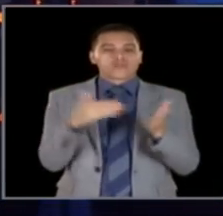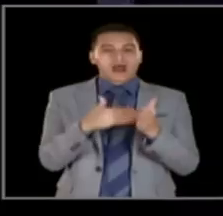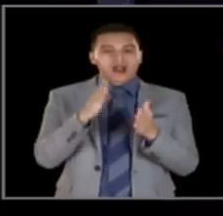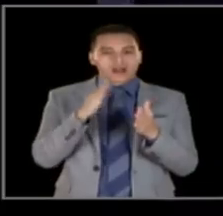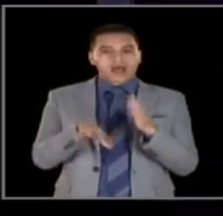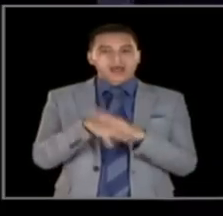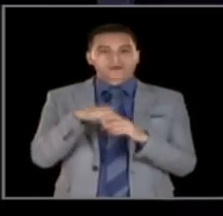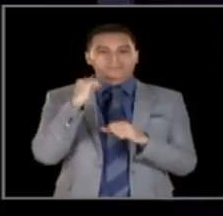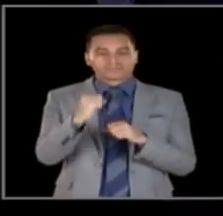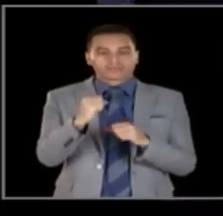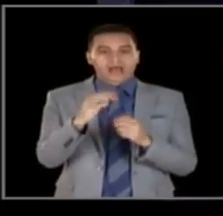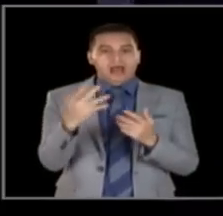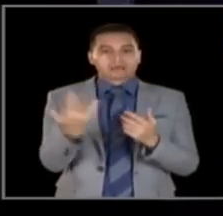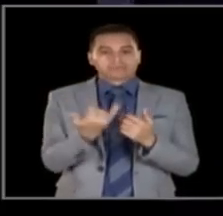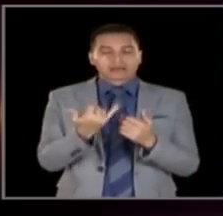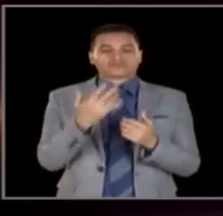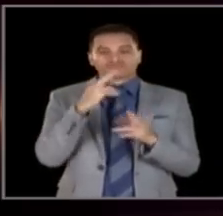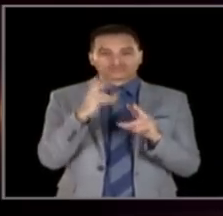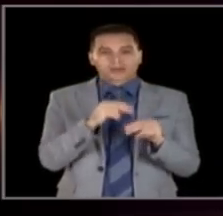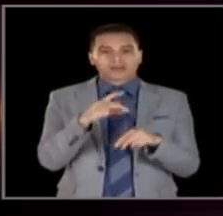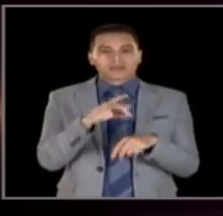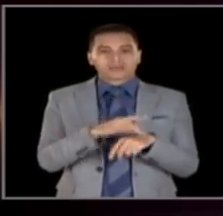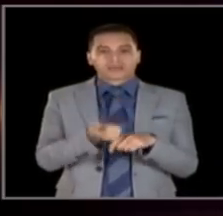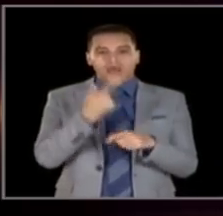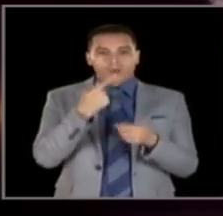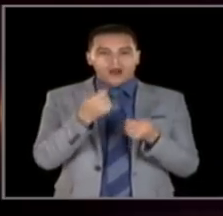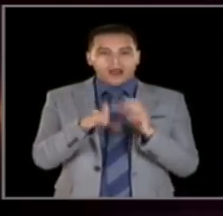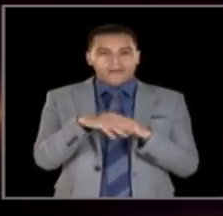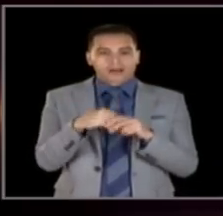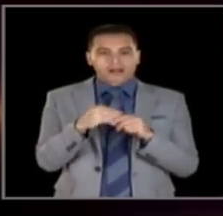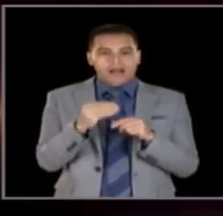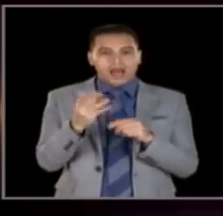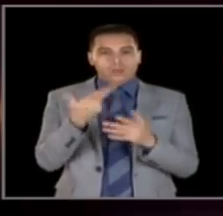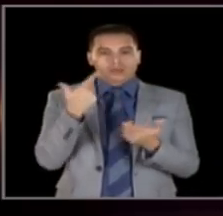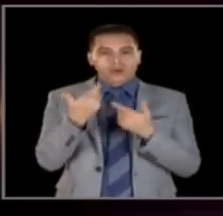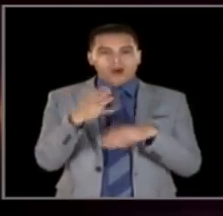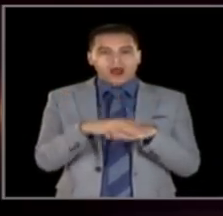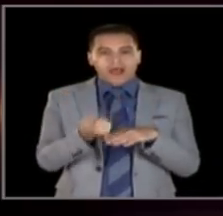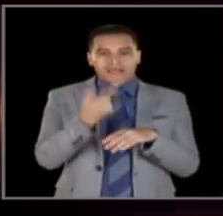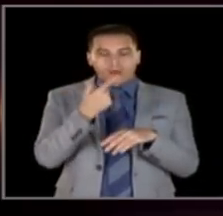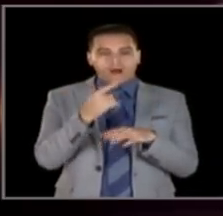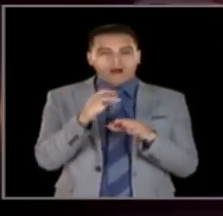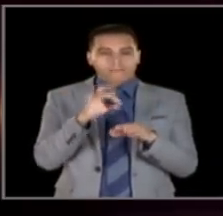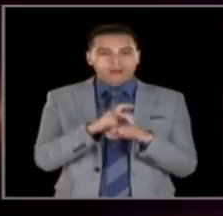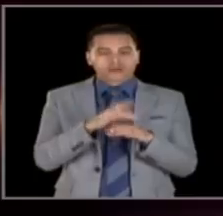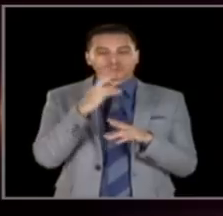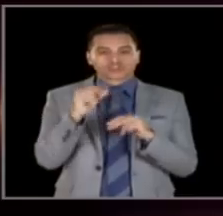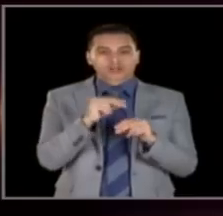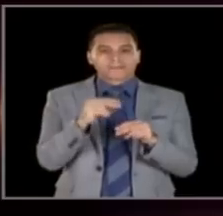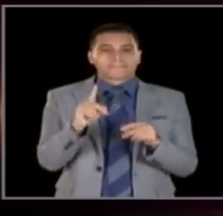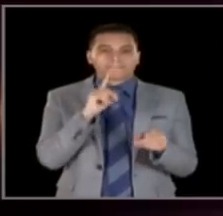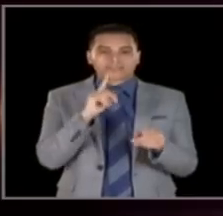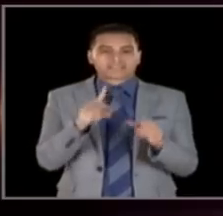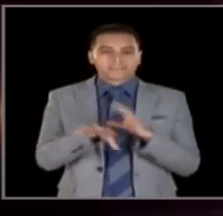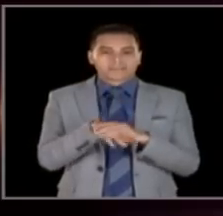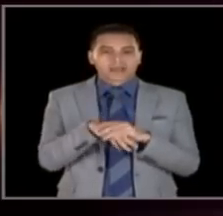إن إحنا نقضي عليه ببساطة. يعني زي بالظبط الصيدلي ما بيبتدي ان هو يجهز دواء او يدور على دواء المرض، فاحنا بنعمل نفس الحاجه بس بالنسبه